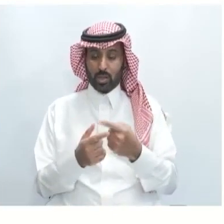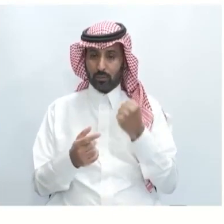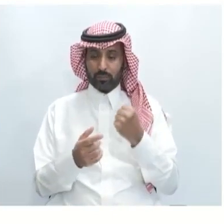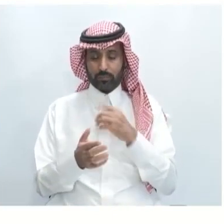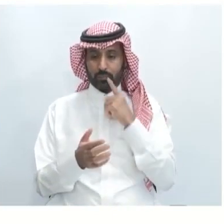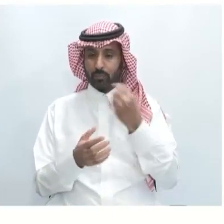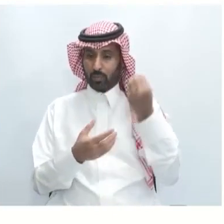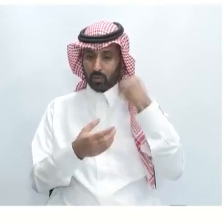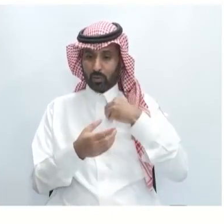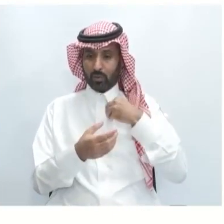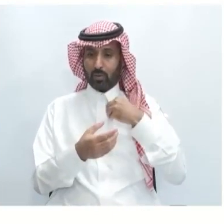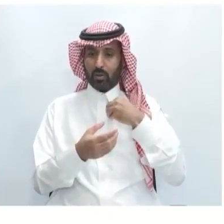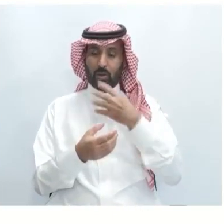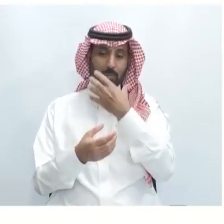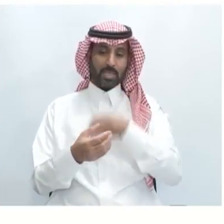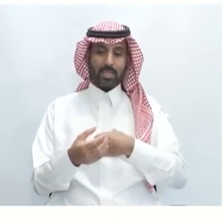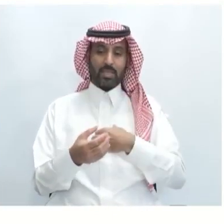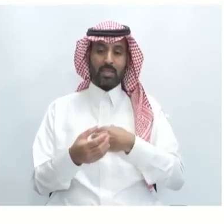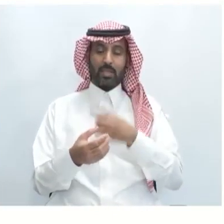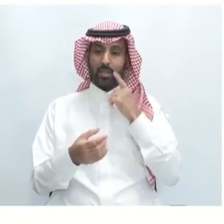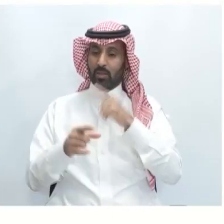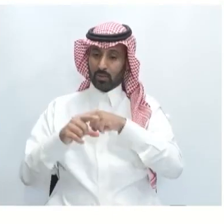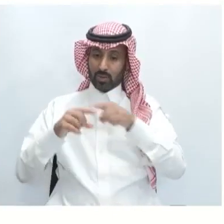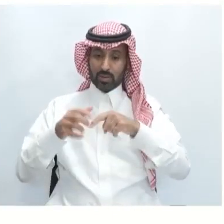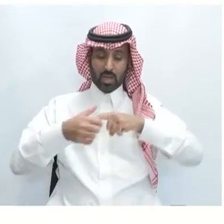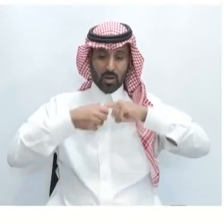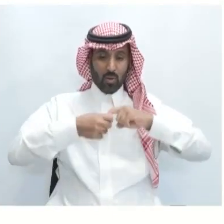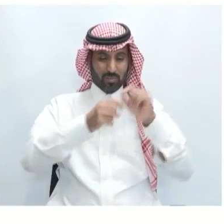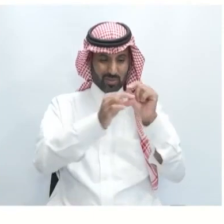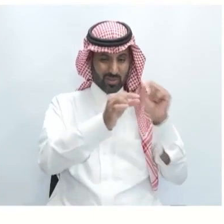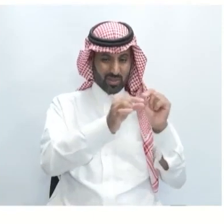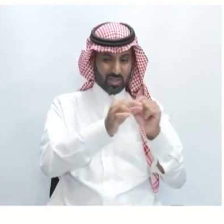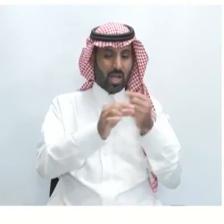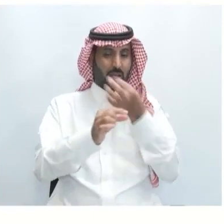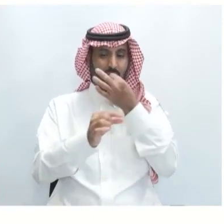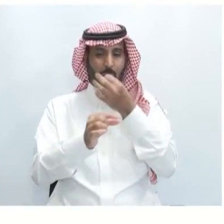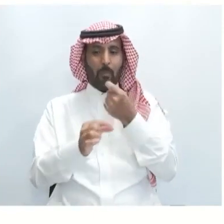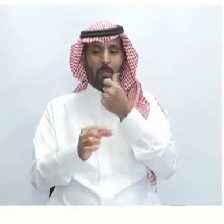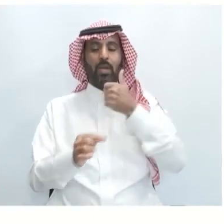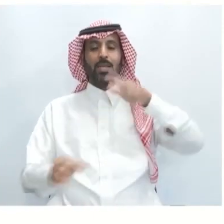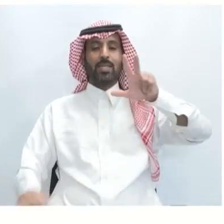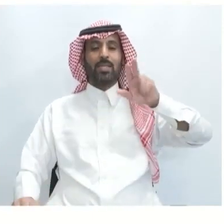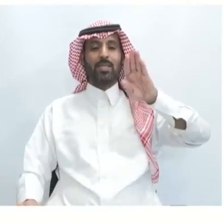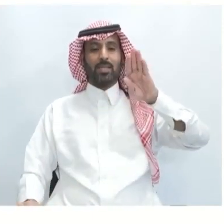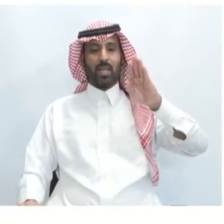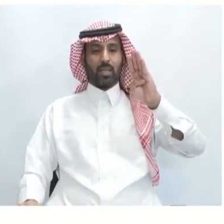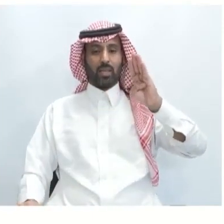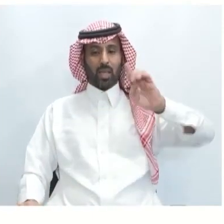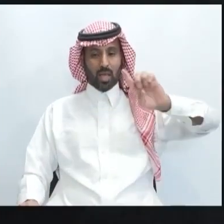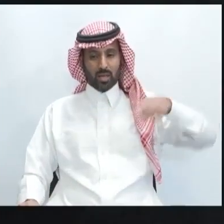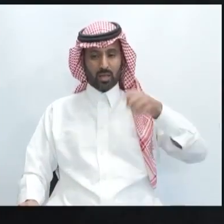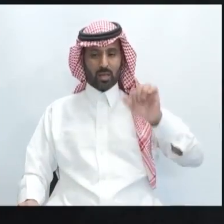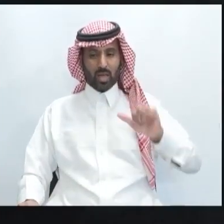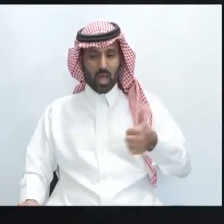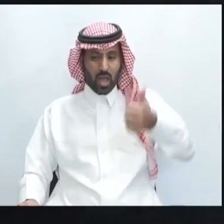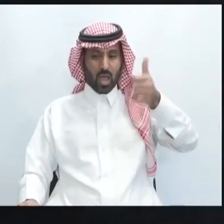تختزن هذه الطاقه اين في روابط جزيئات تسمى السكريات احسنتم الان خطوات العمل في